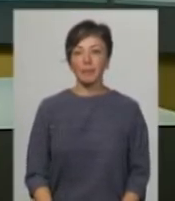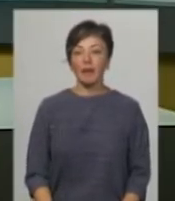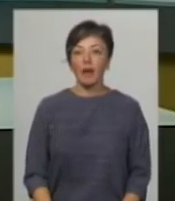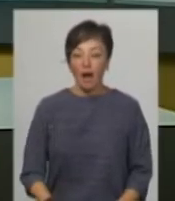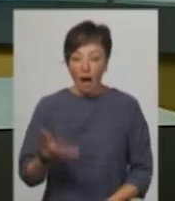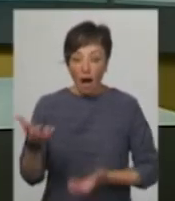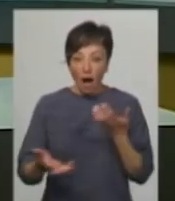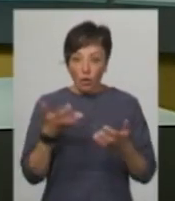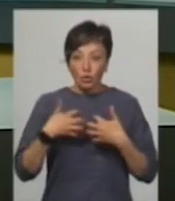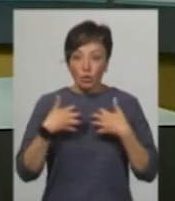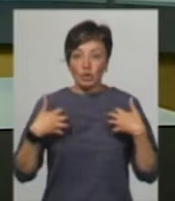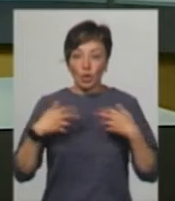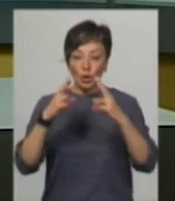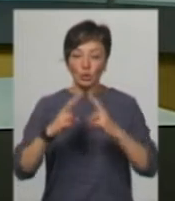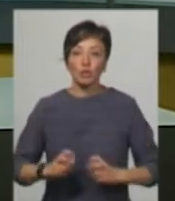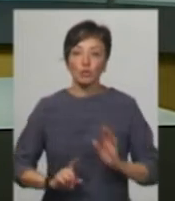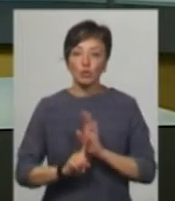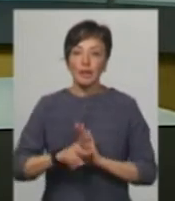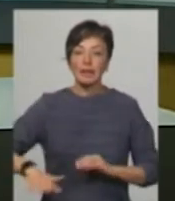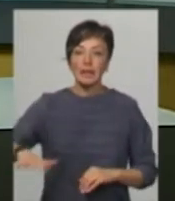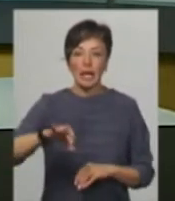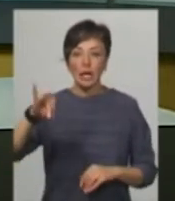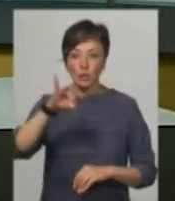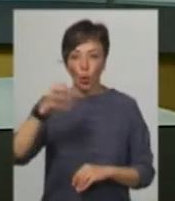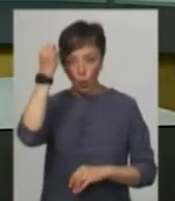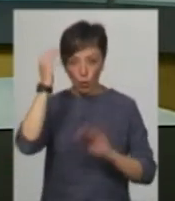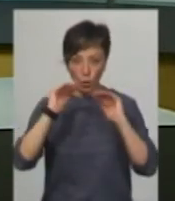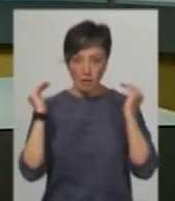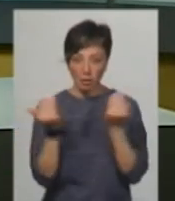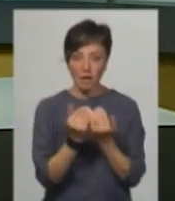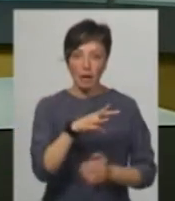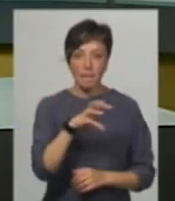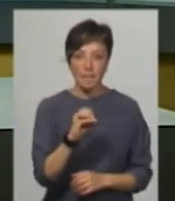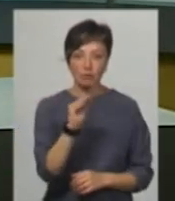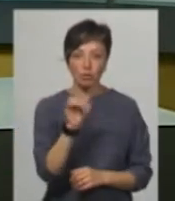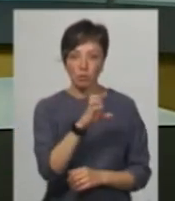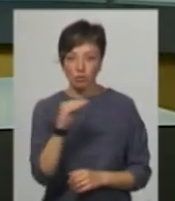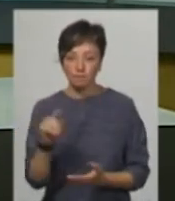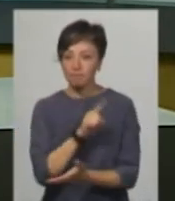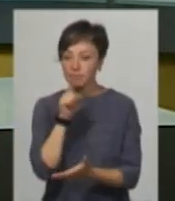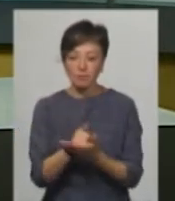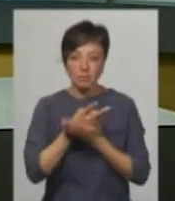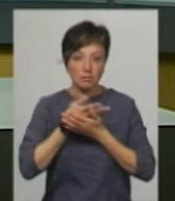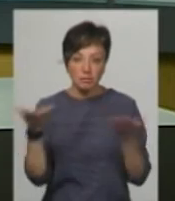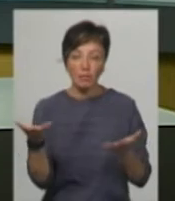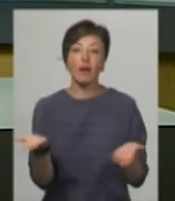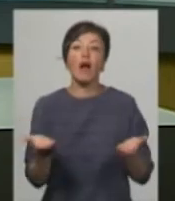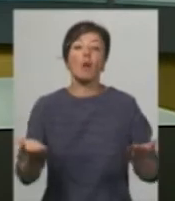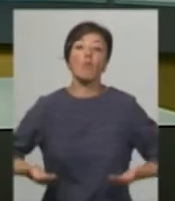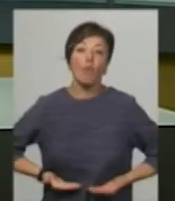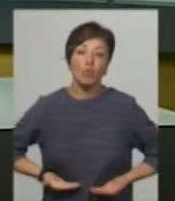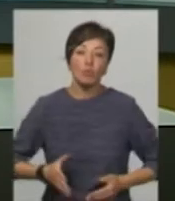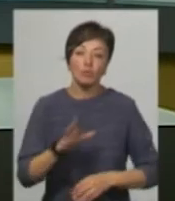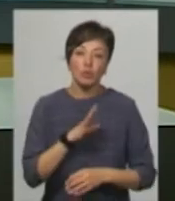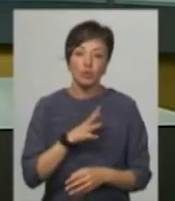Археозоологічні дослідження розпочали на території історико-культурного заповідника Межибіж. Воно має показати, який побут вели та чим